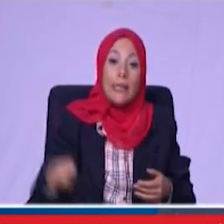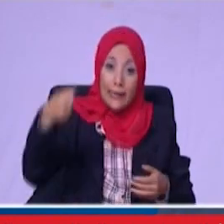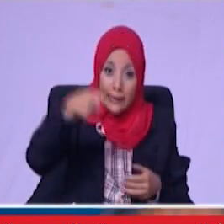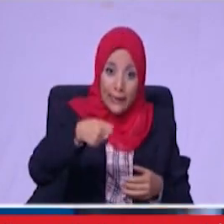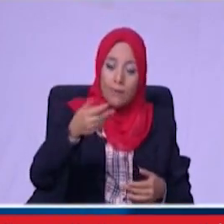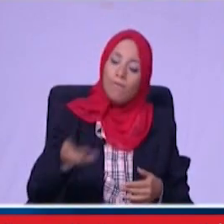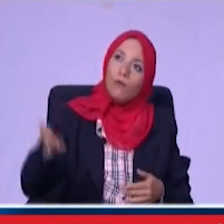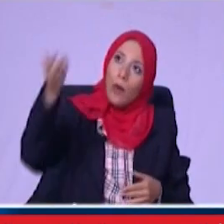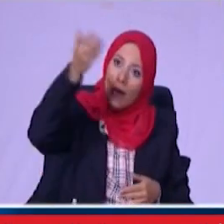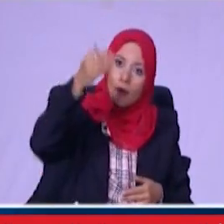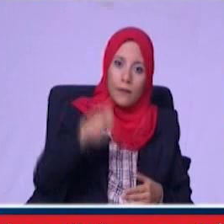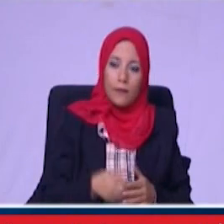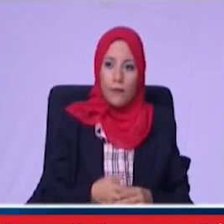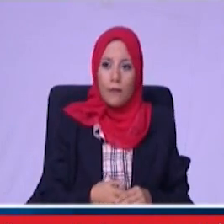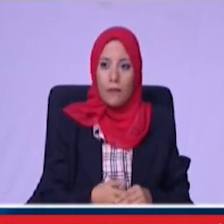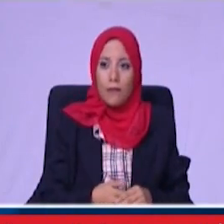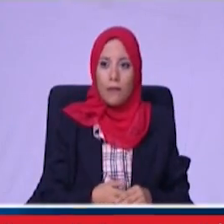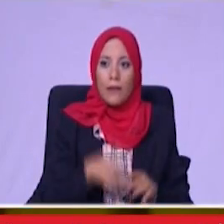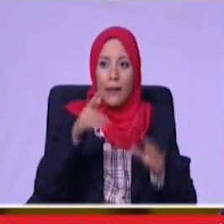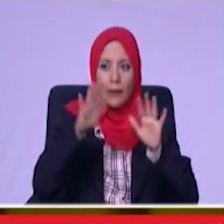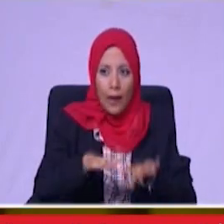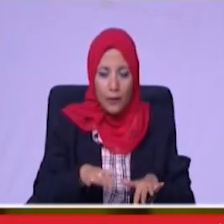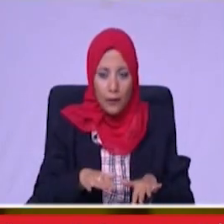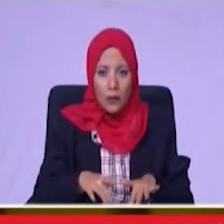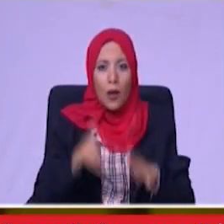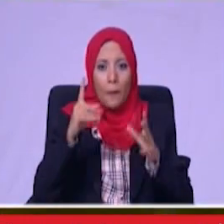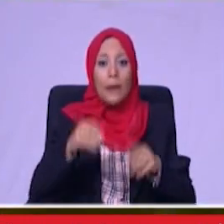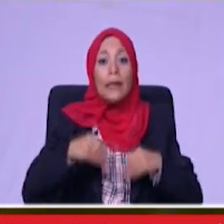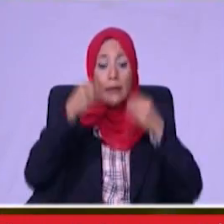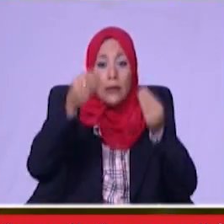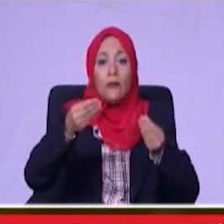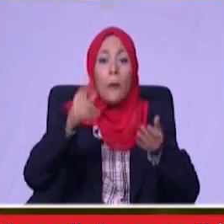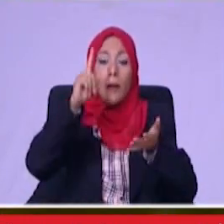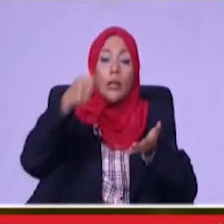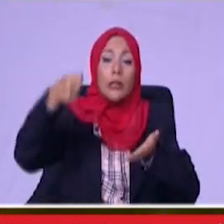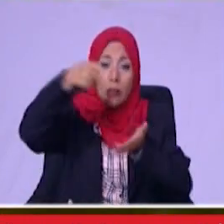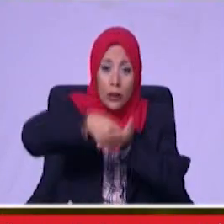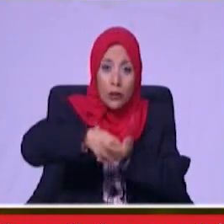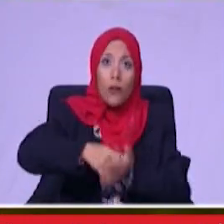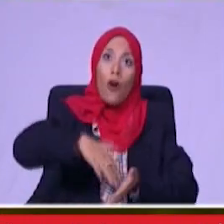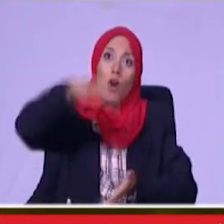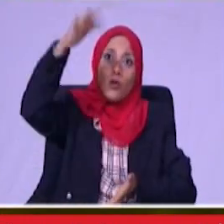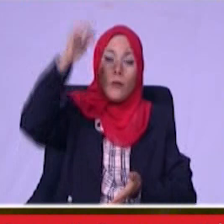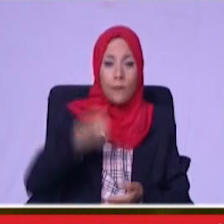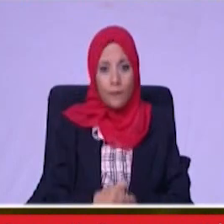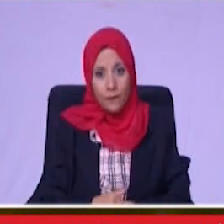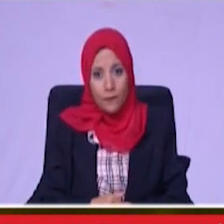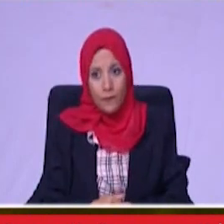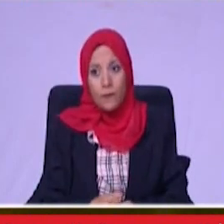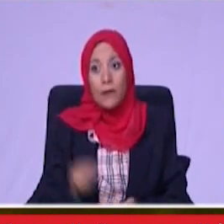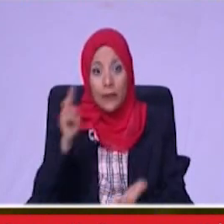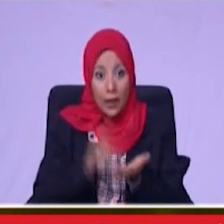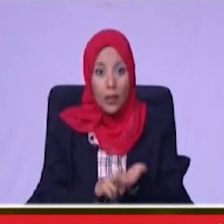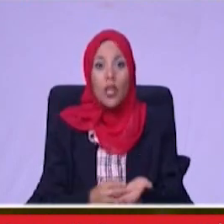يعني حضرتك في منزله في الجنه الله يجبر خاطرك فيرقيك بمن بشفاعته لا